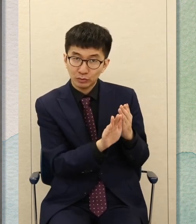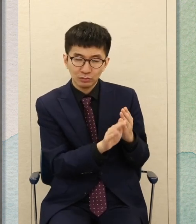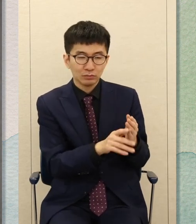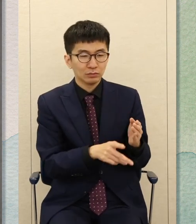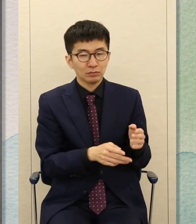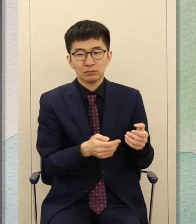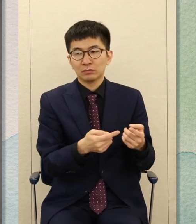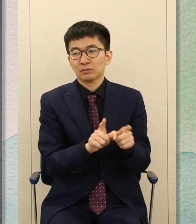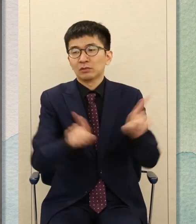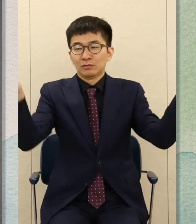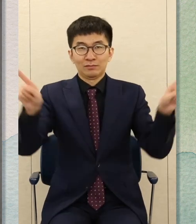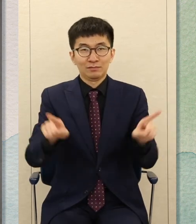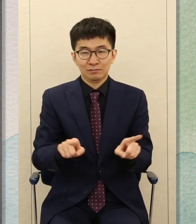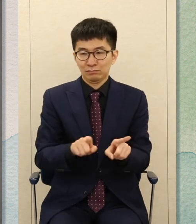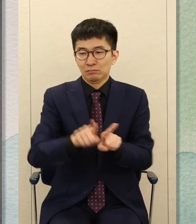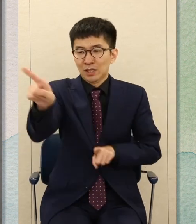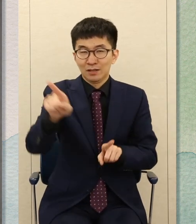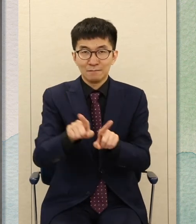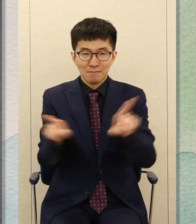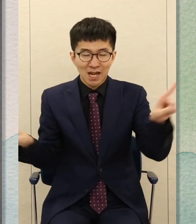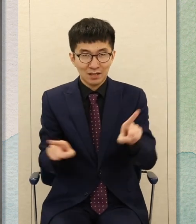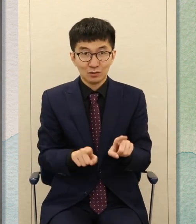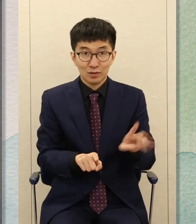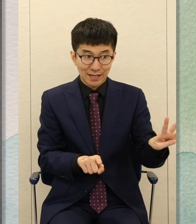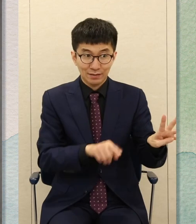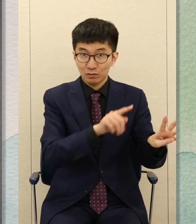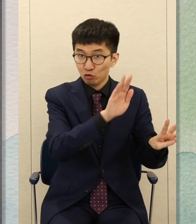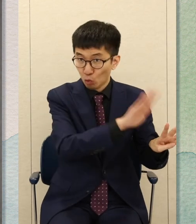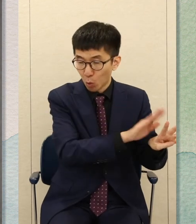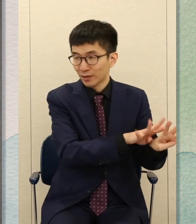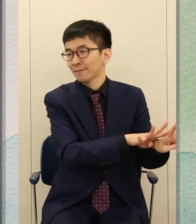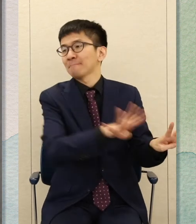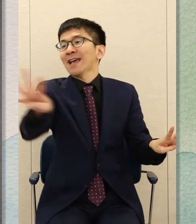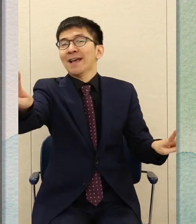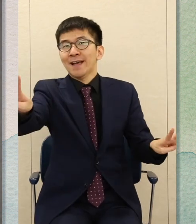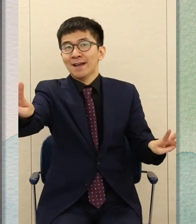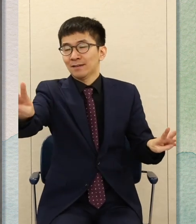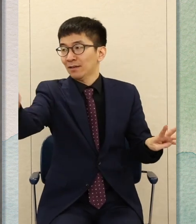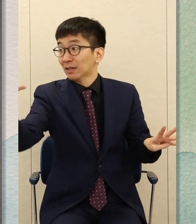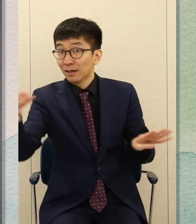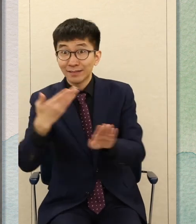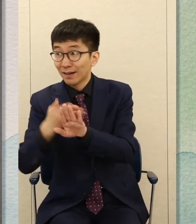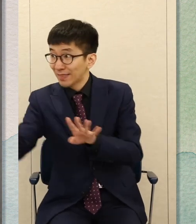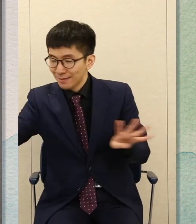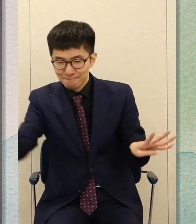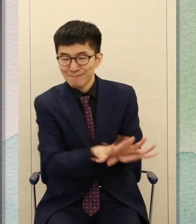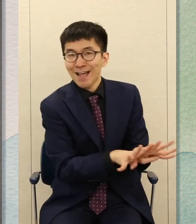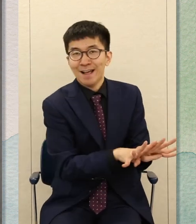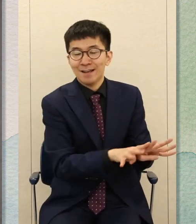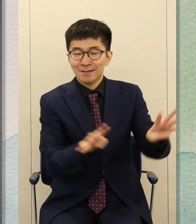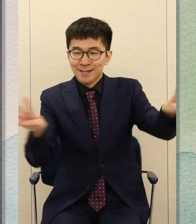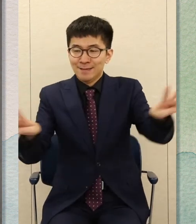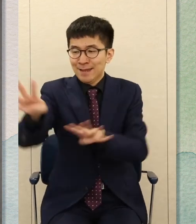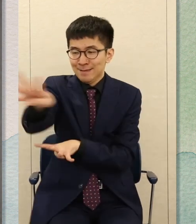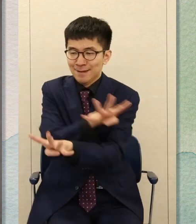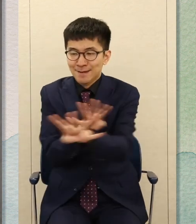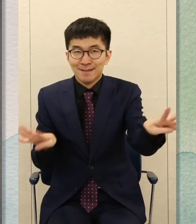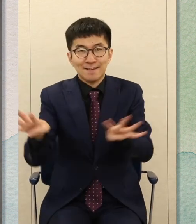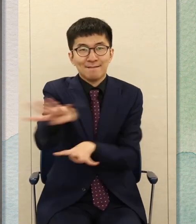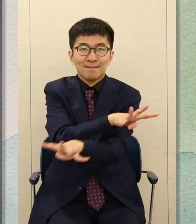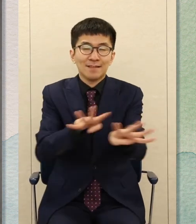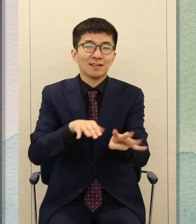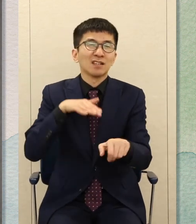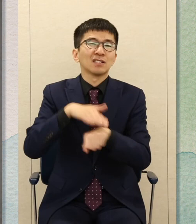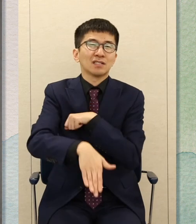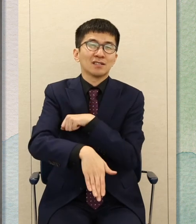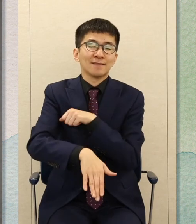확 잘라가지고요. 예, 기존 4명은 남겨놓고 4명은 무조건 딴 팀으로 보내요. 그래서 이제 그런 방식으로 운영하는 이렇게